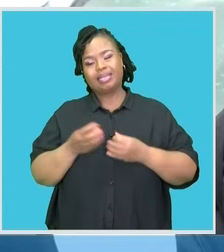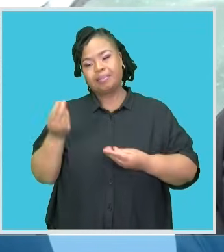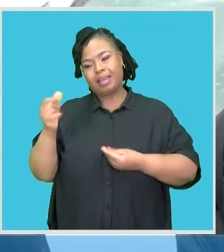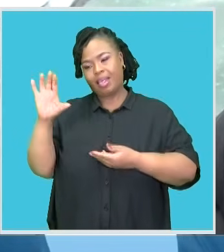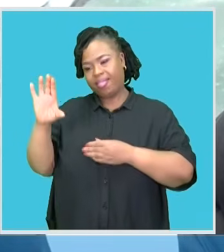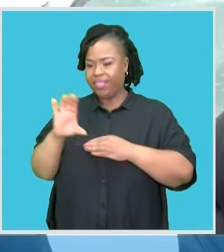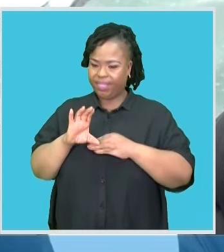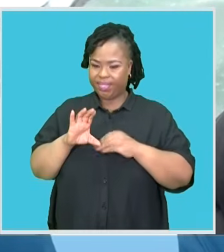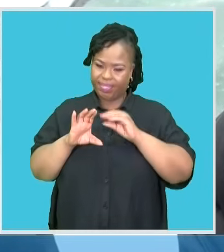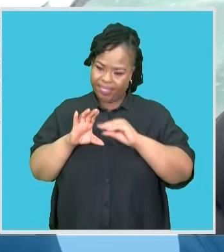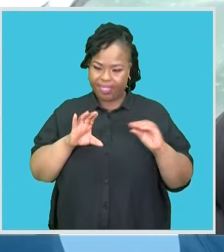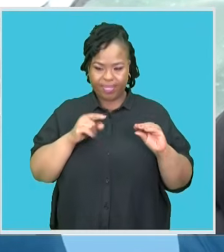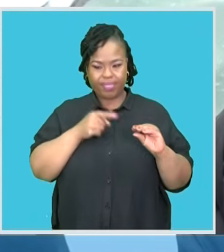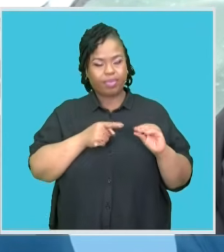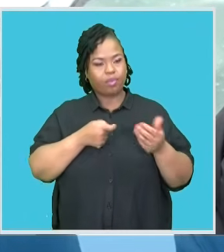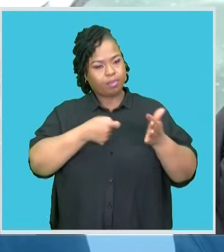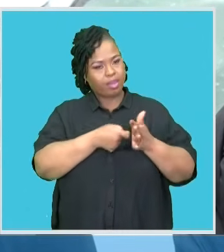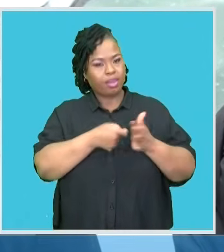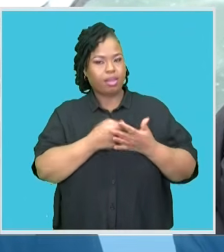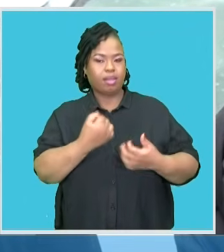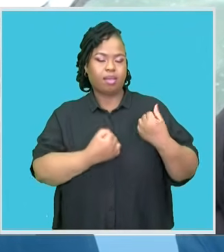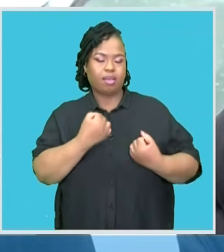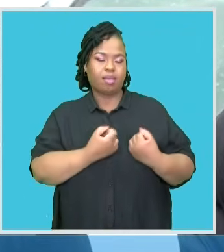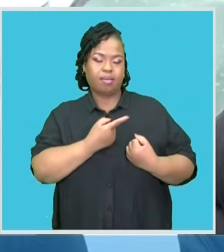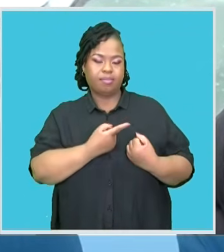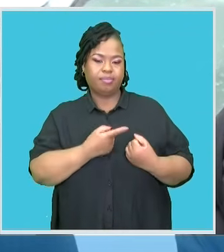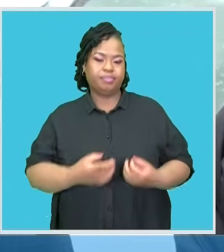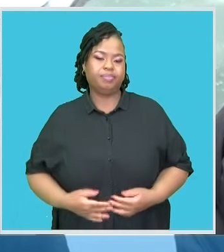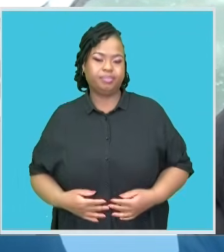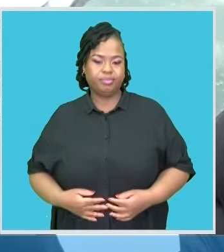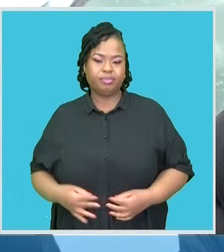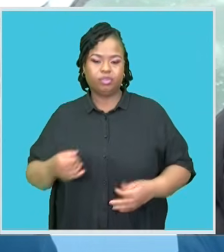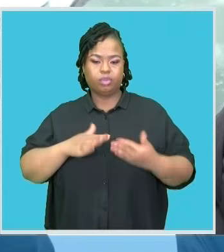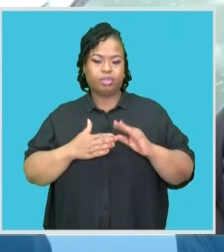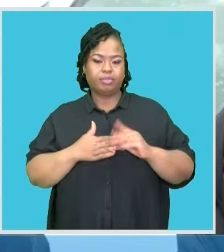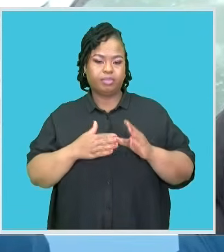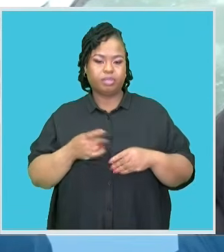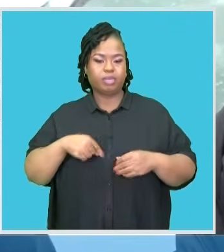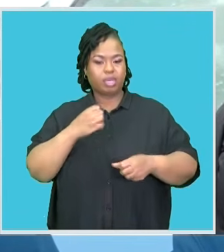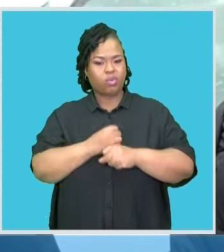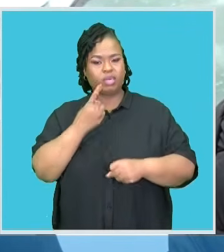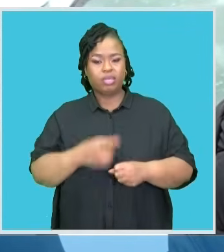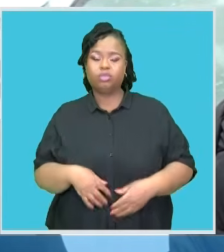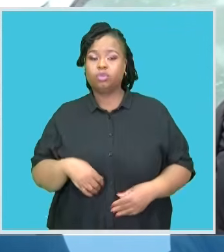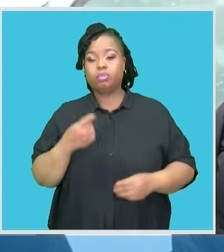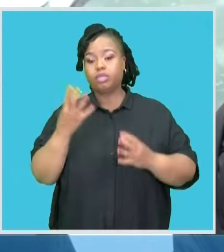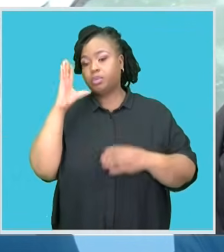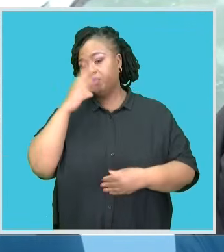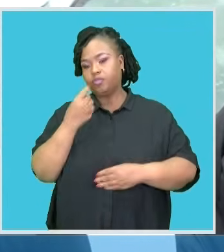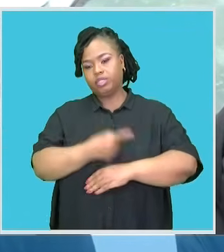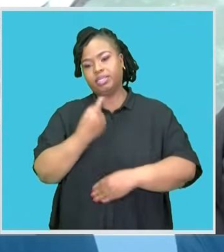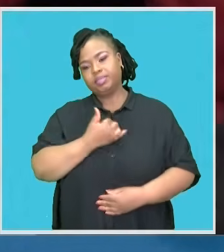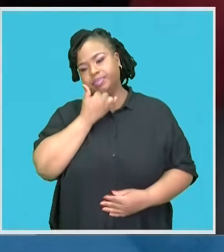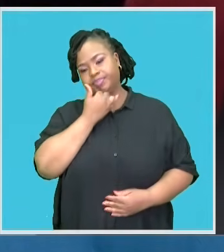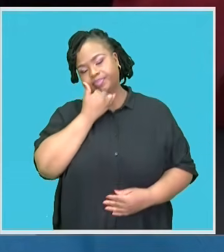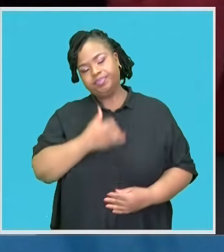emadlana esinako ukuze sikwazi ukuthi bathole zona lezi zinsiza abahlali bethu balana eGauteng. Ilanga elihle kakhulu futhi